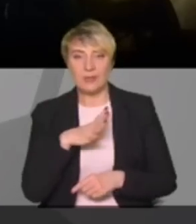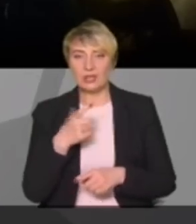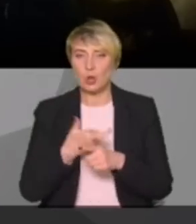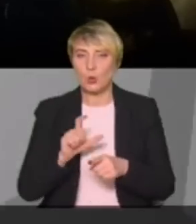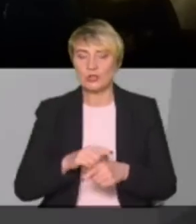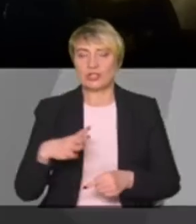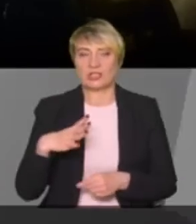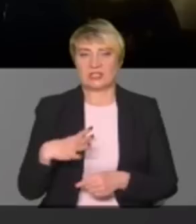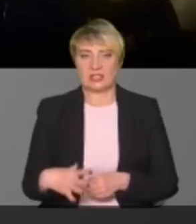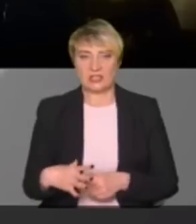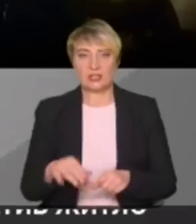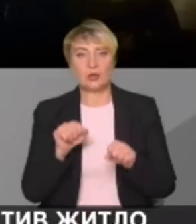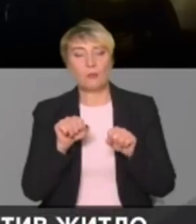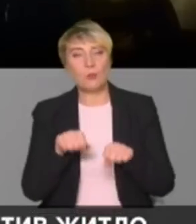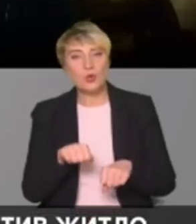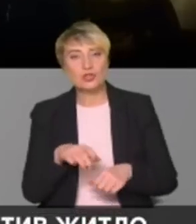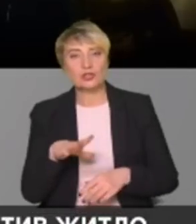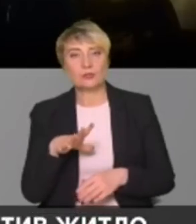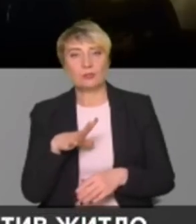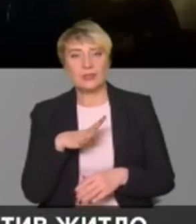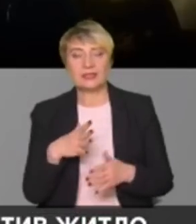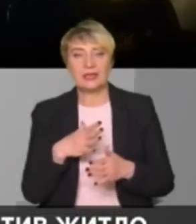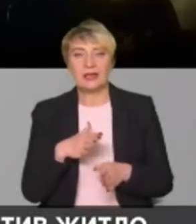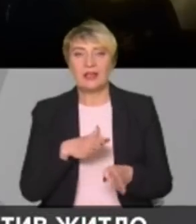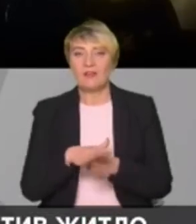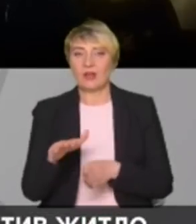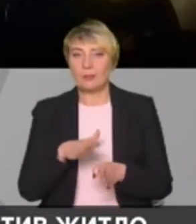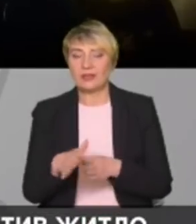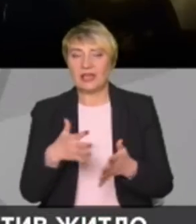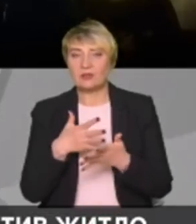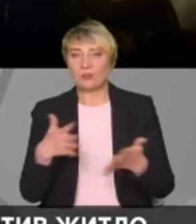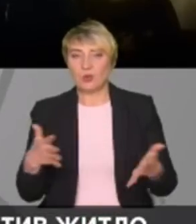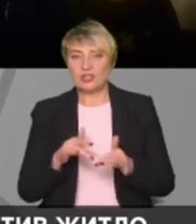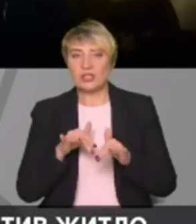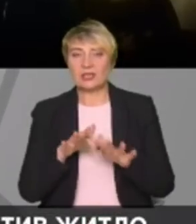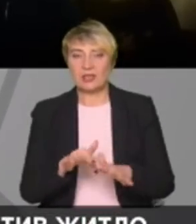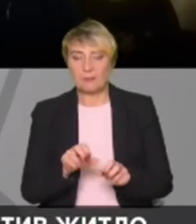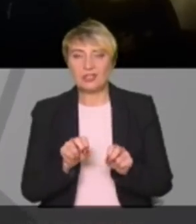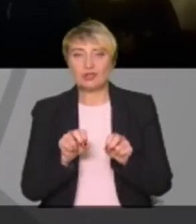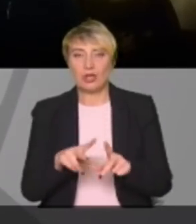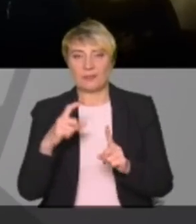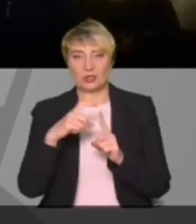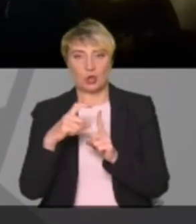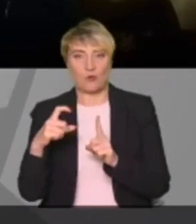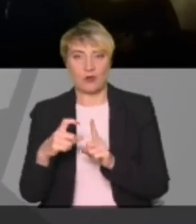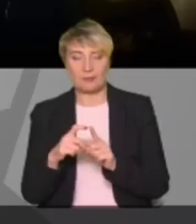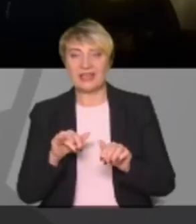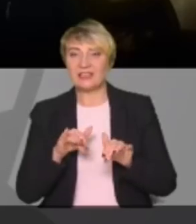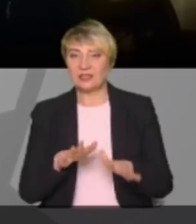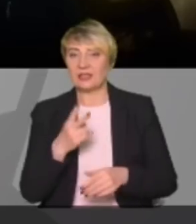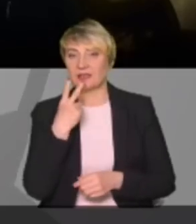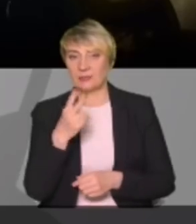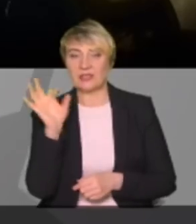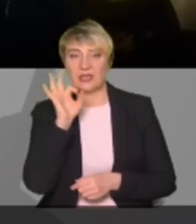же время, может быть, делая больше делами, чем словами. Ну, делами, смотрите,